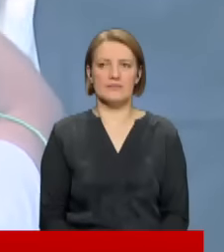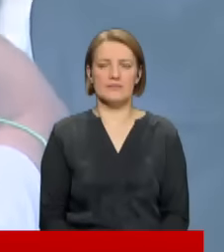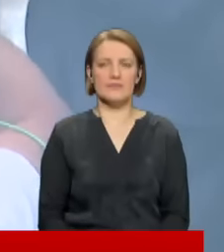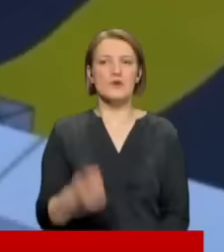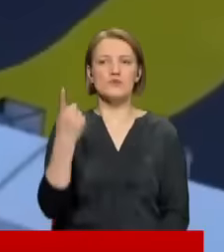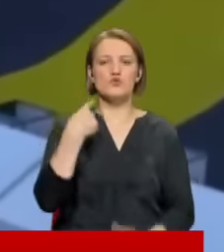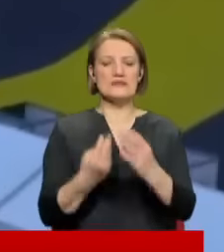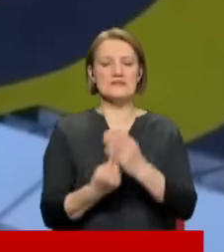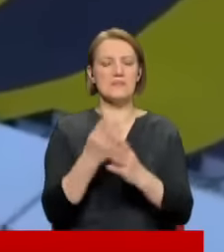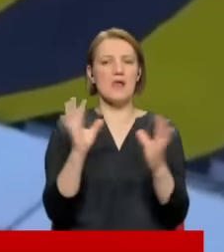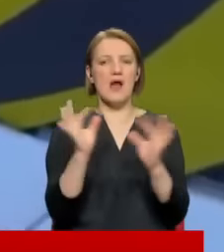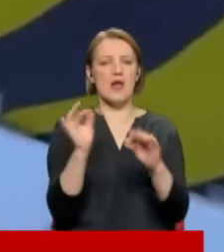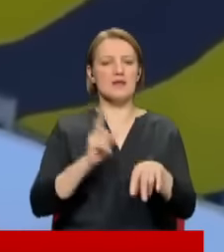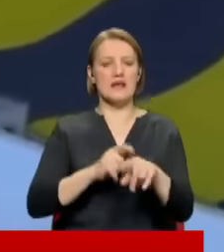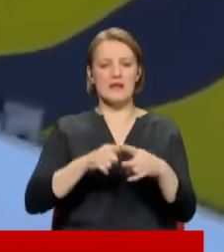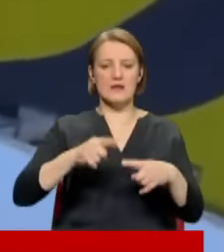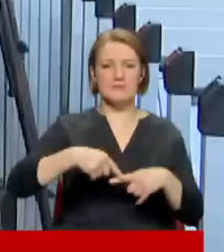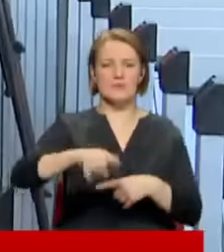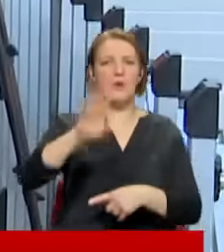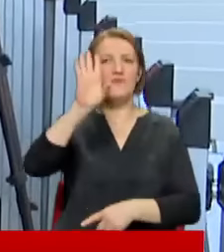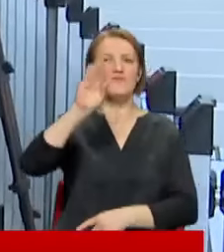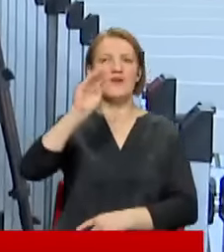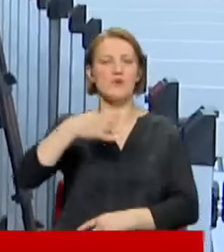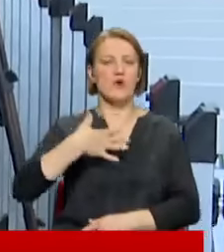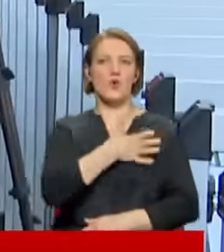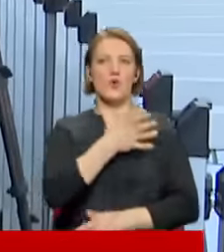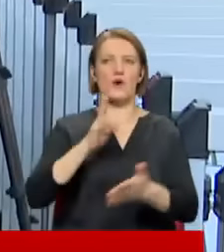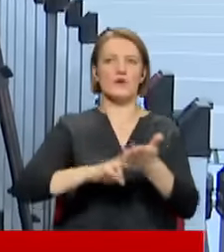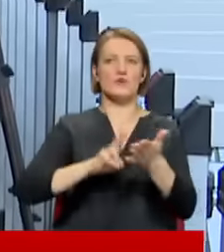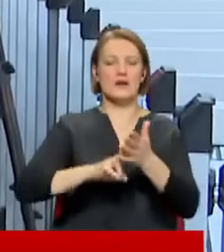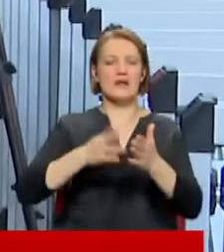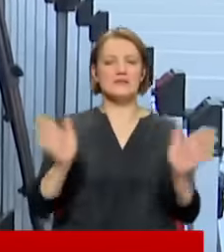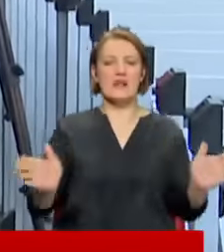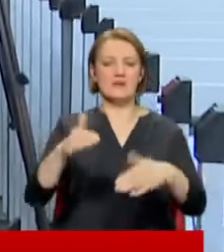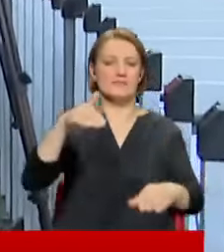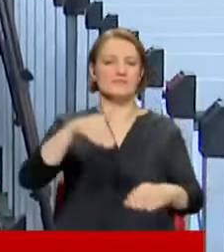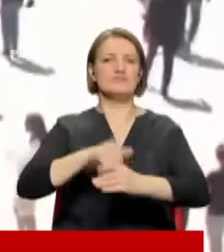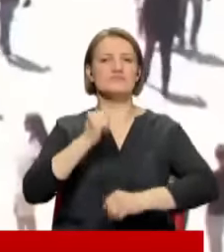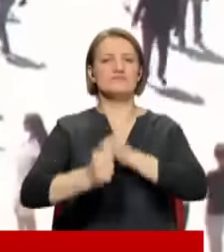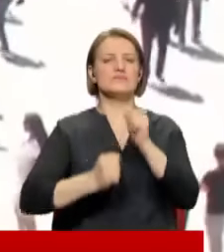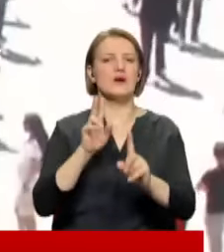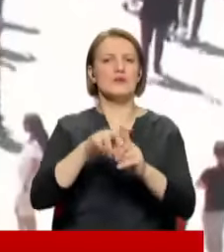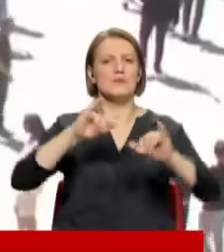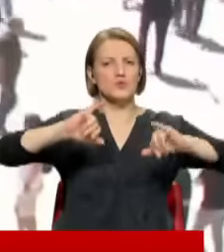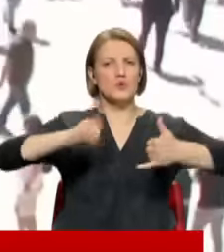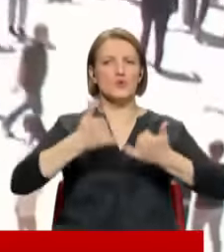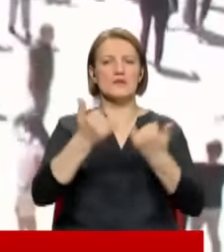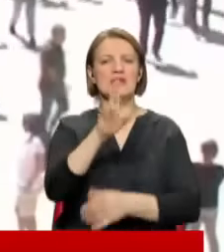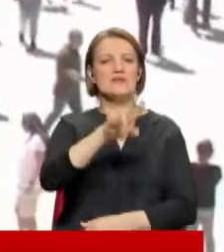Dün sabahın erken saatlerinden itibaren Fenerbahçe kongre üyeleri sandığa koşarak gitti. Katılım çok yoğundu.